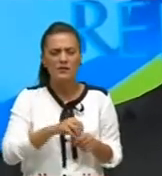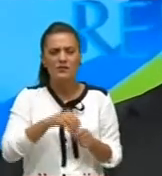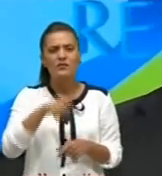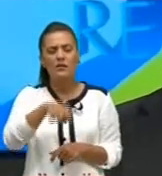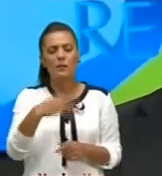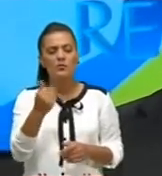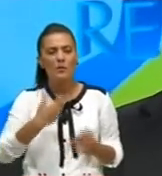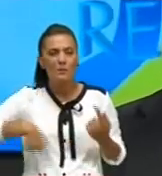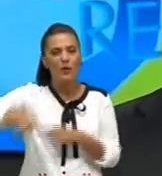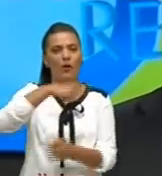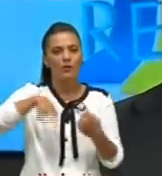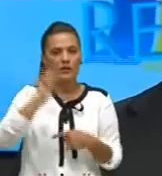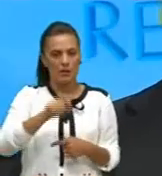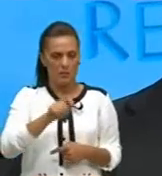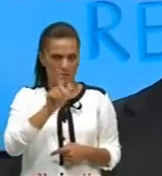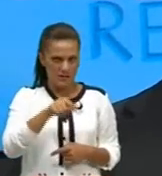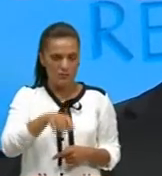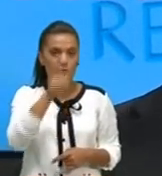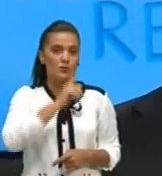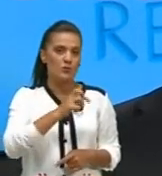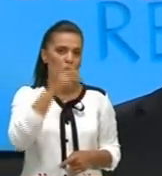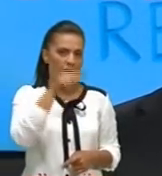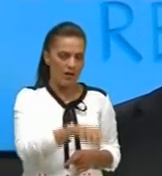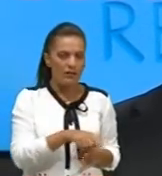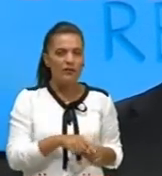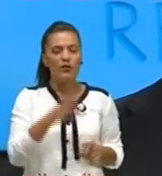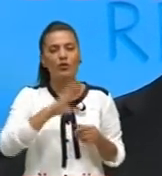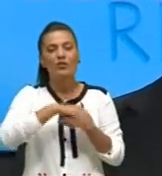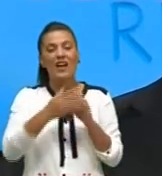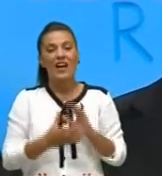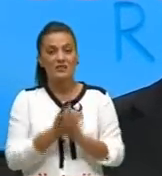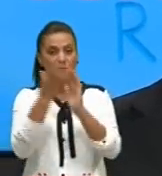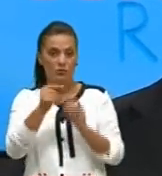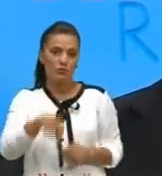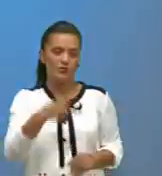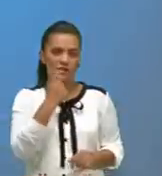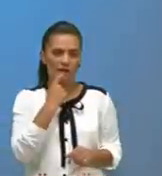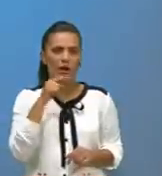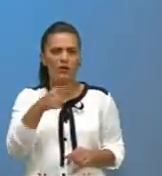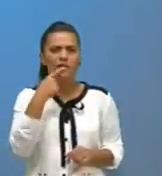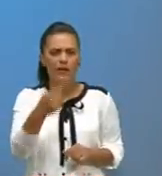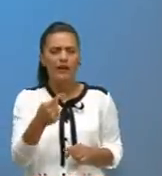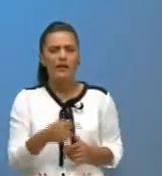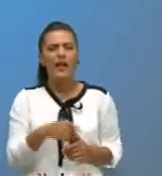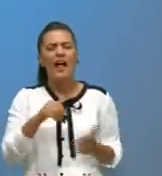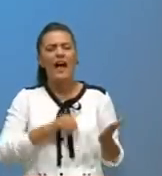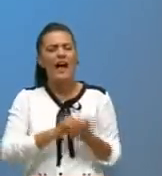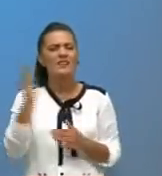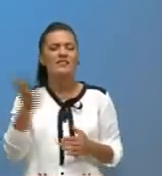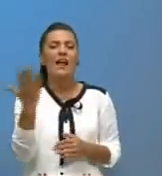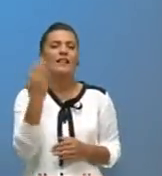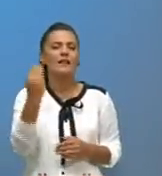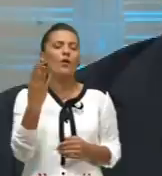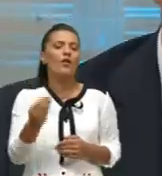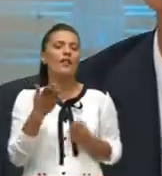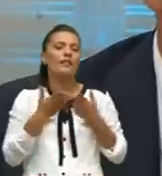Manevra etabı. Çok iyi manevra yapabilmesi lazım yüksek hızda. O 100 puan. Yani dünya şampiyonu olduk bu sene. Onu derken yani her şeyi en iyi